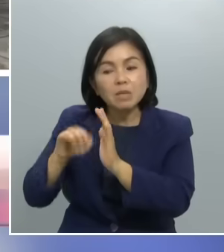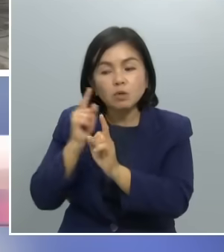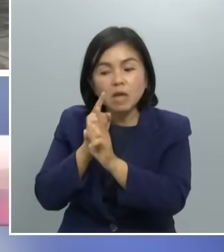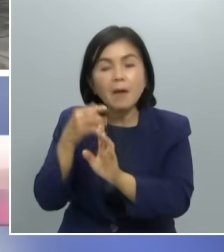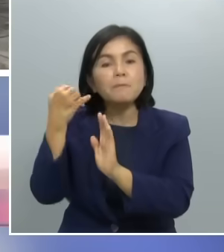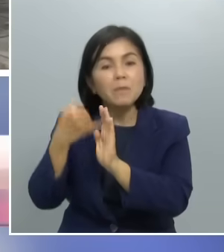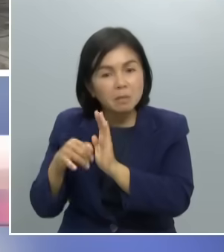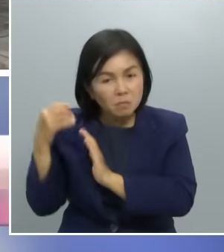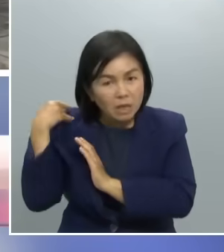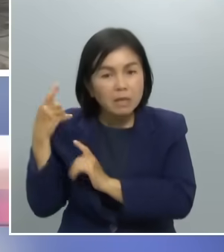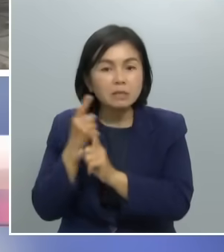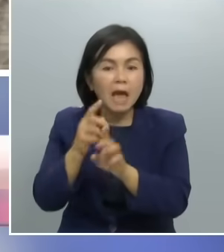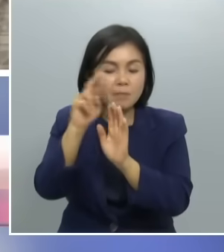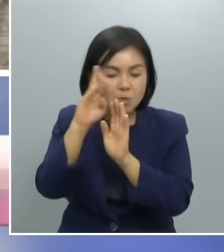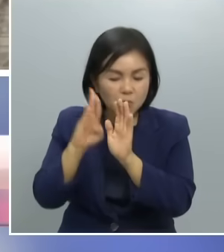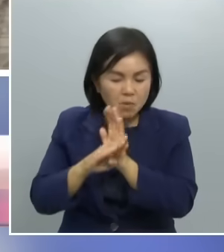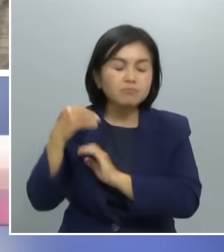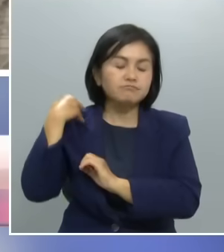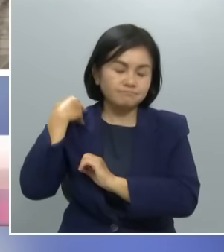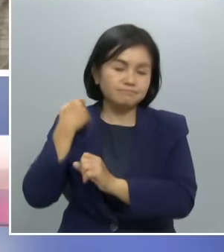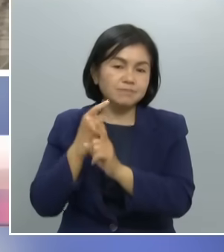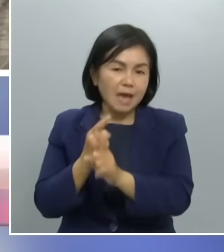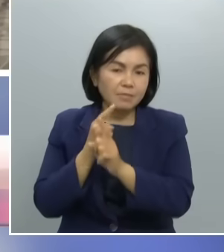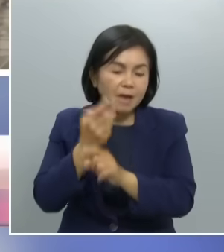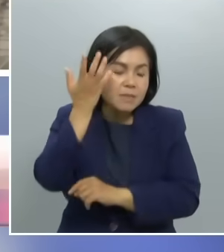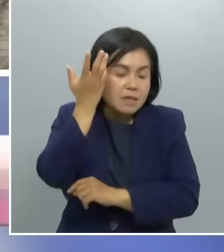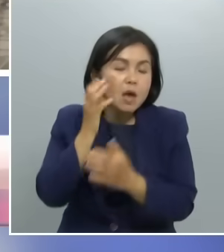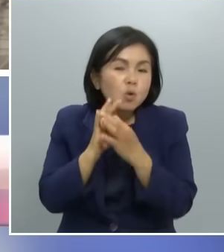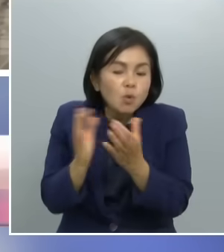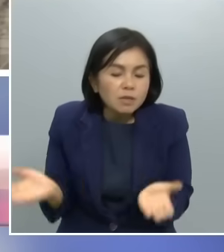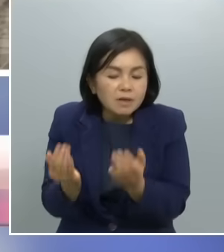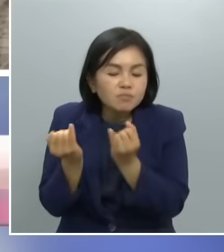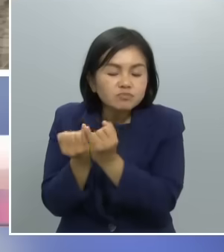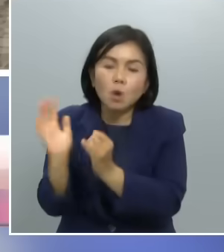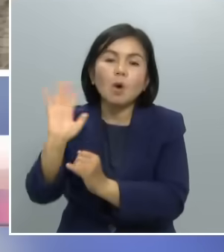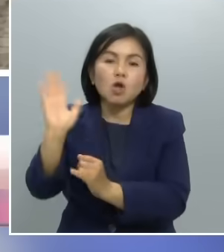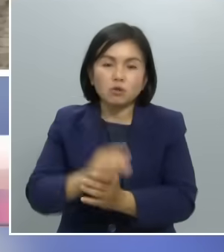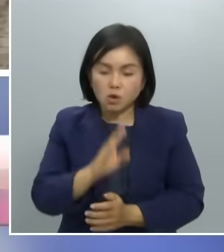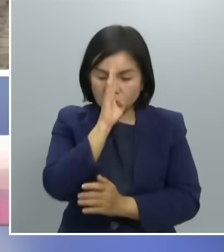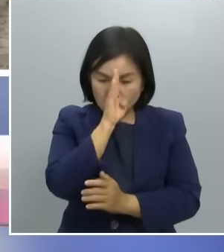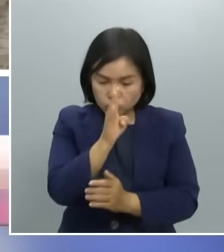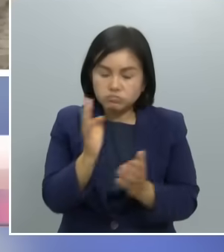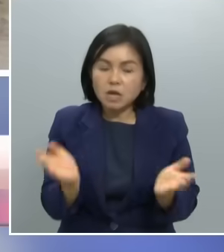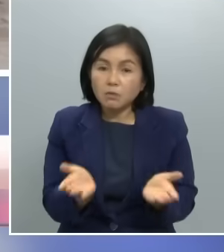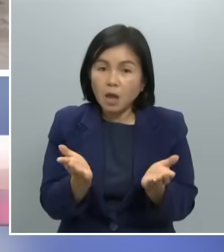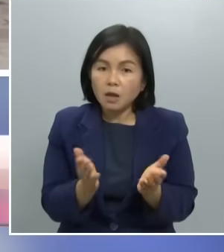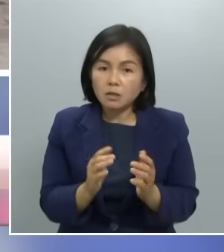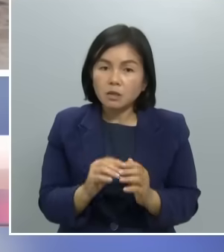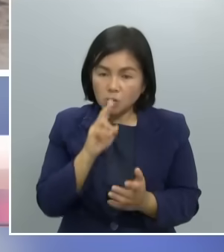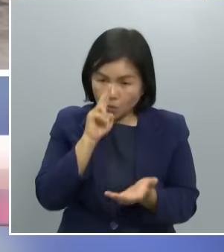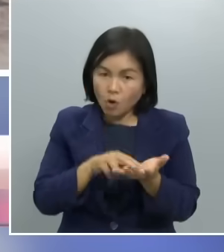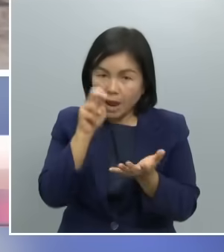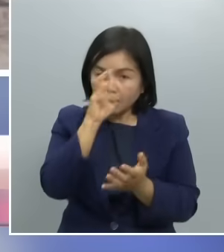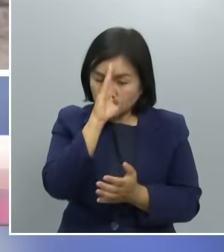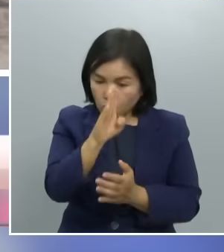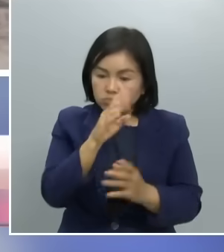มันมีระเบียบมีแนวทางการปฏิบัติอยู่ไม่ต้องกังวลว่าจะไม่ได้ความเป็นธรรมนะครับ ท่านการันตีเลยนะครับ ครับผมการันตีครับน